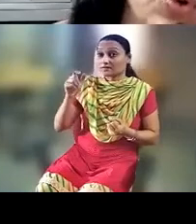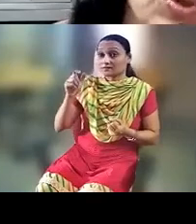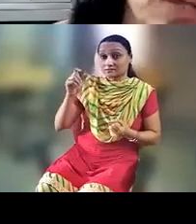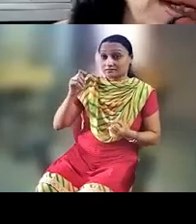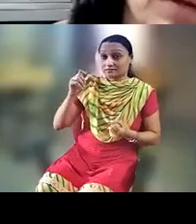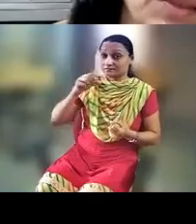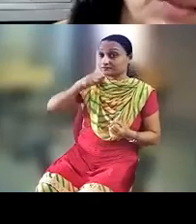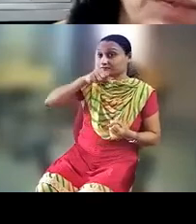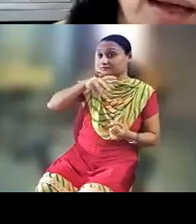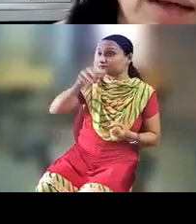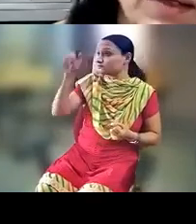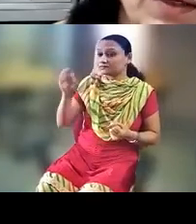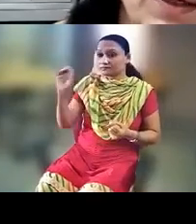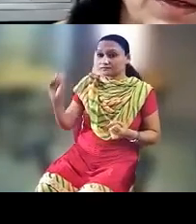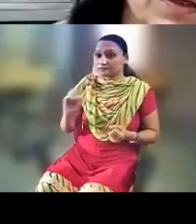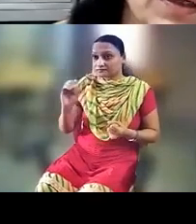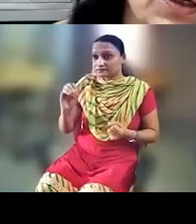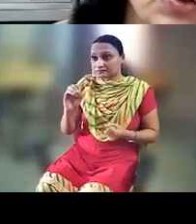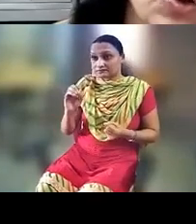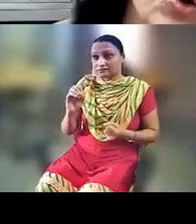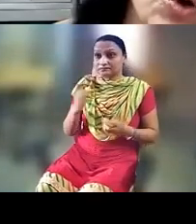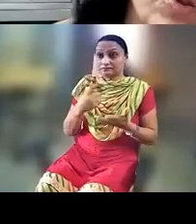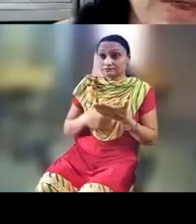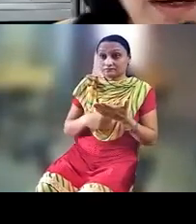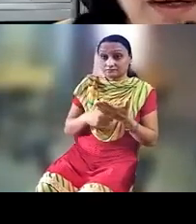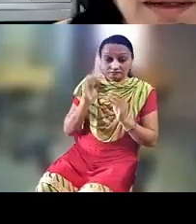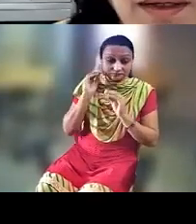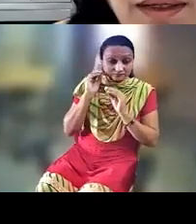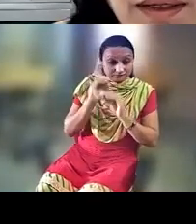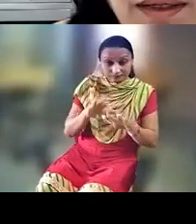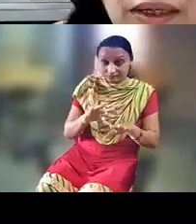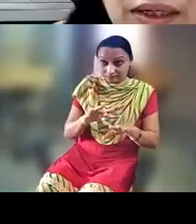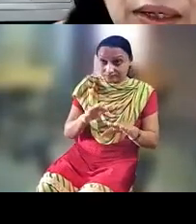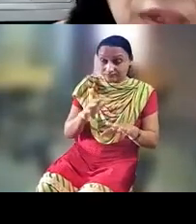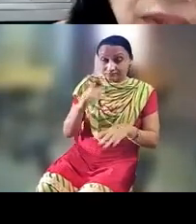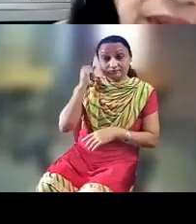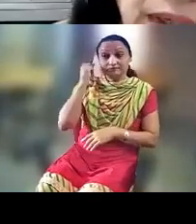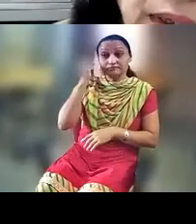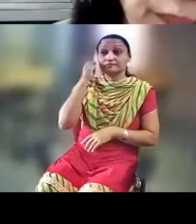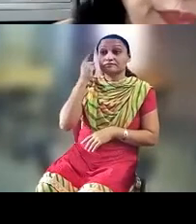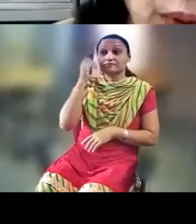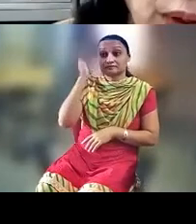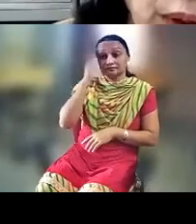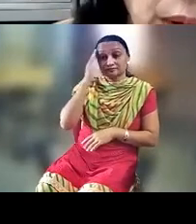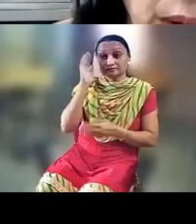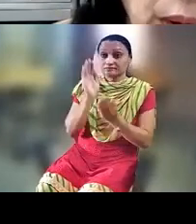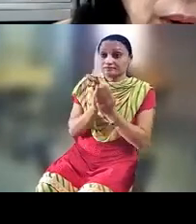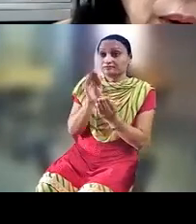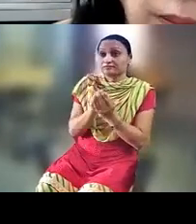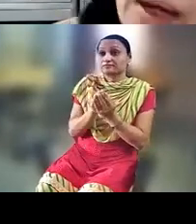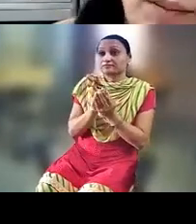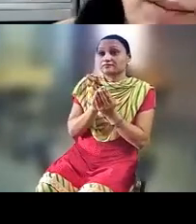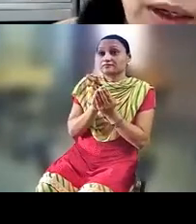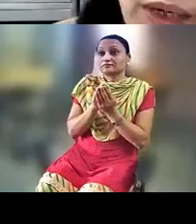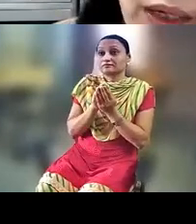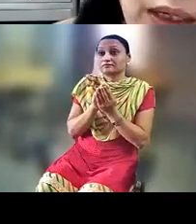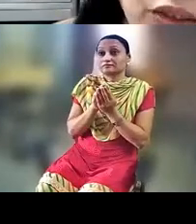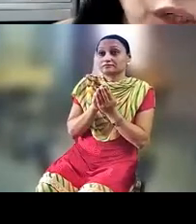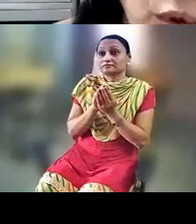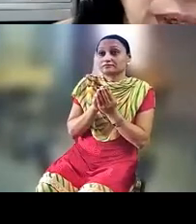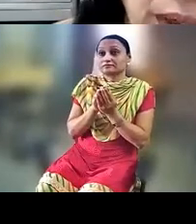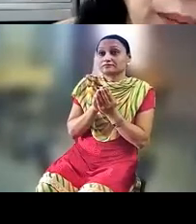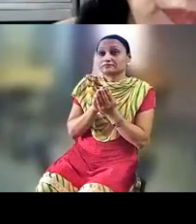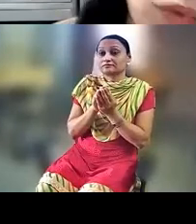हम रूल्स के लिए रीजन बता देते हैं तो उनको पता रहता है, जैसे कि बाहर मिट्टी में